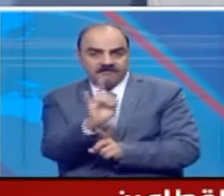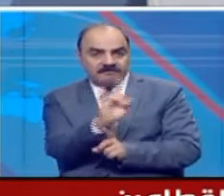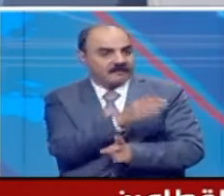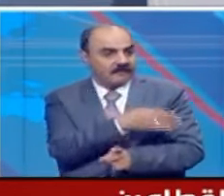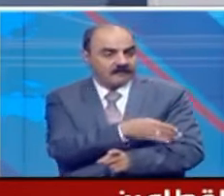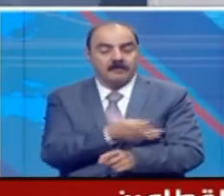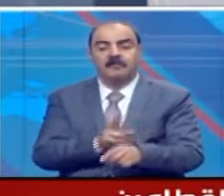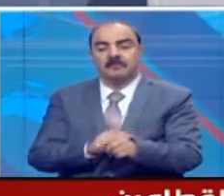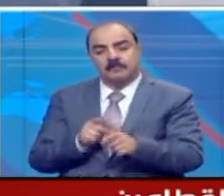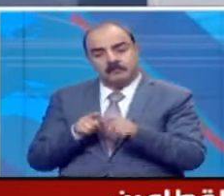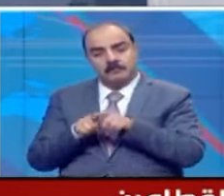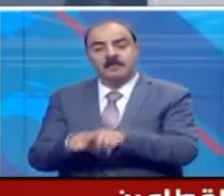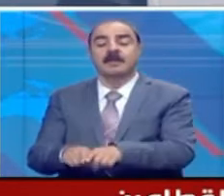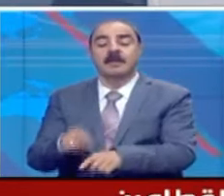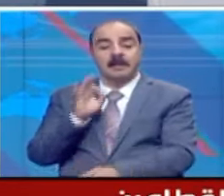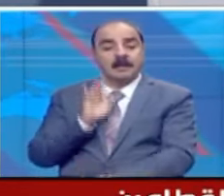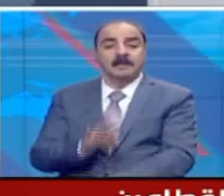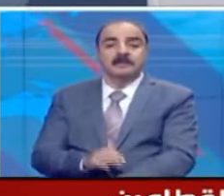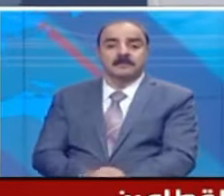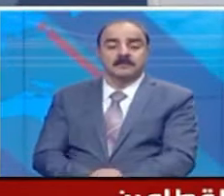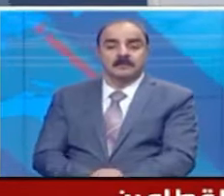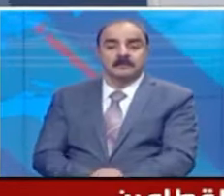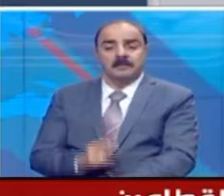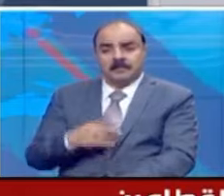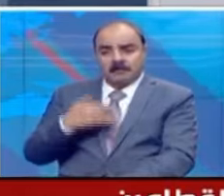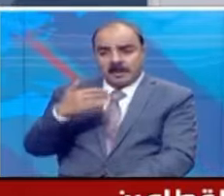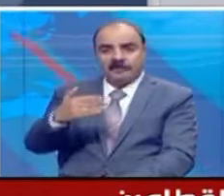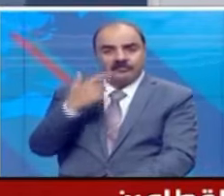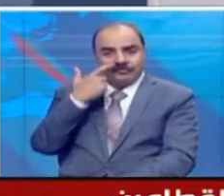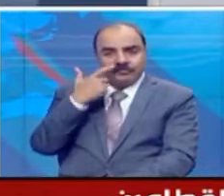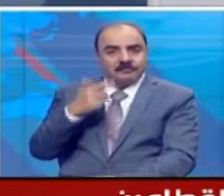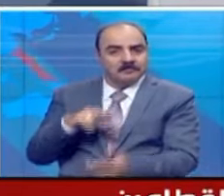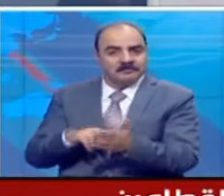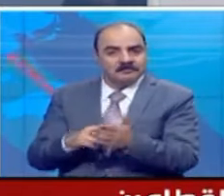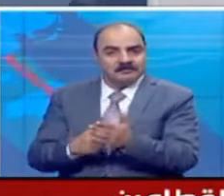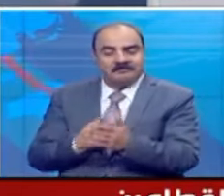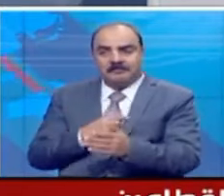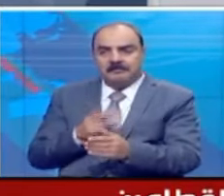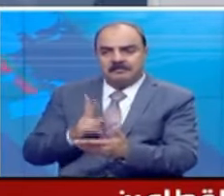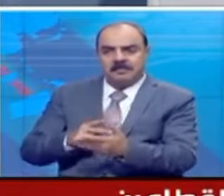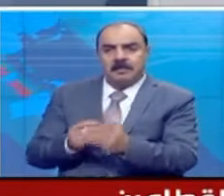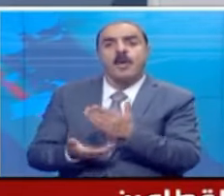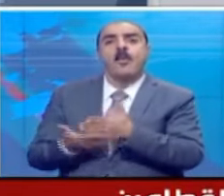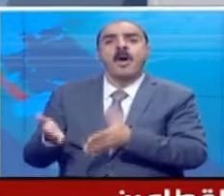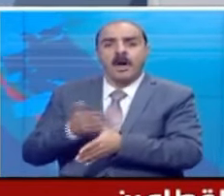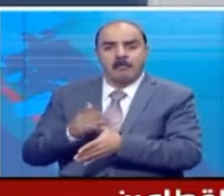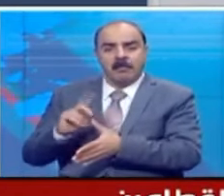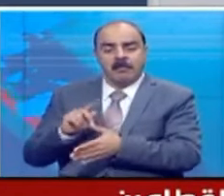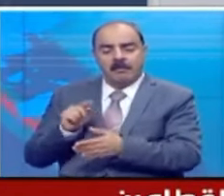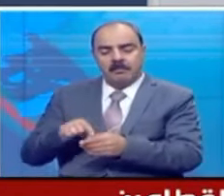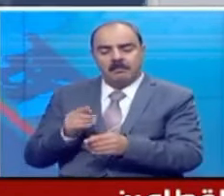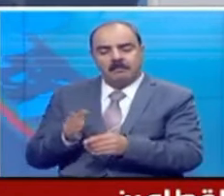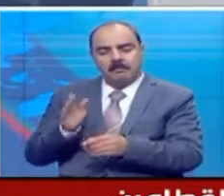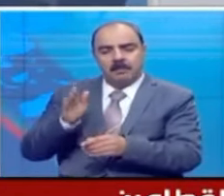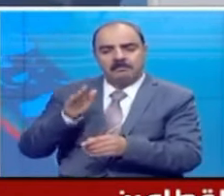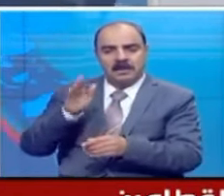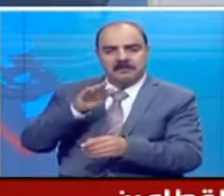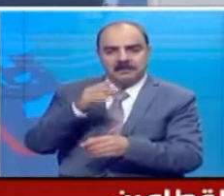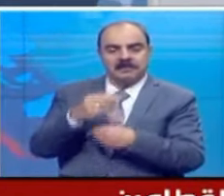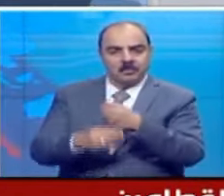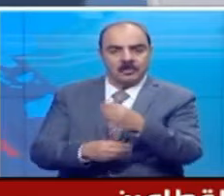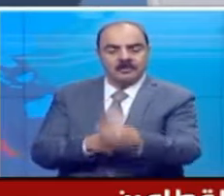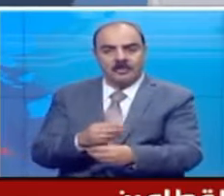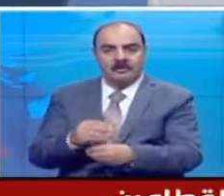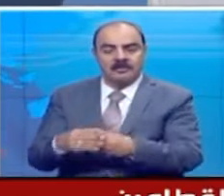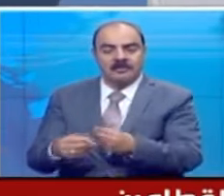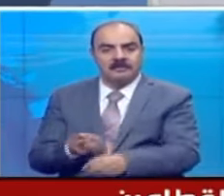في هذا الاتجاه هيكون ليه تأثير خلال الفترة اللي جاية، لأنه دايما القرارات مش بيبقى تأثيرها لحظي إنما بيبقى تأثيرها